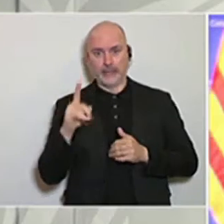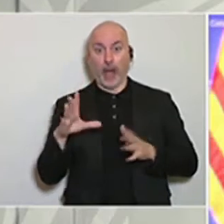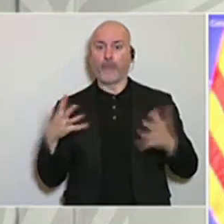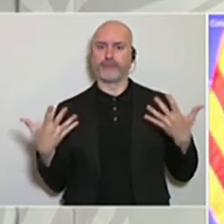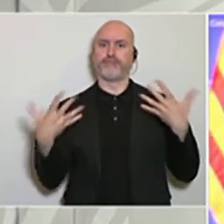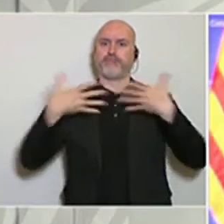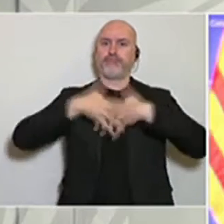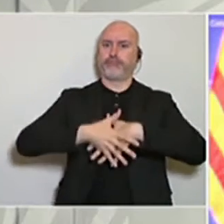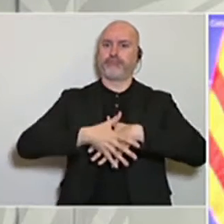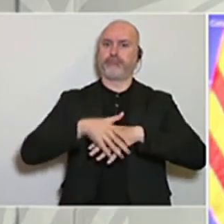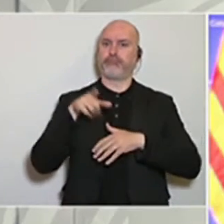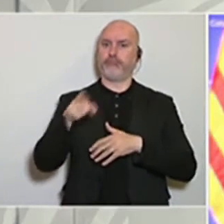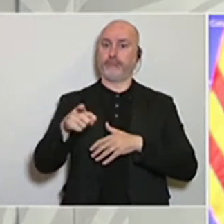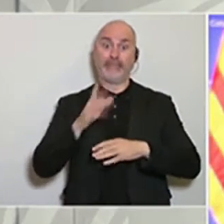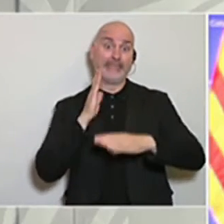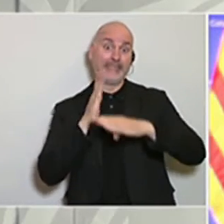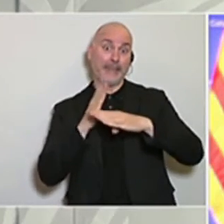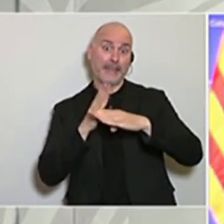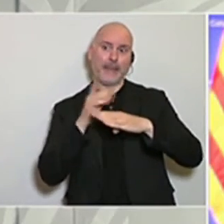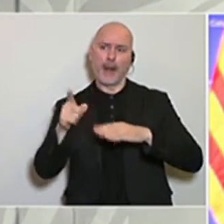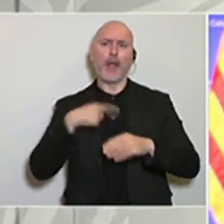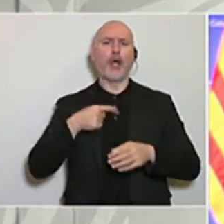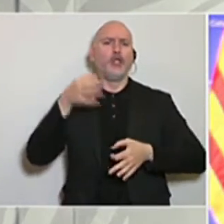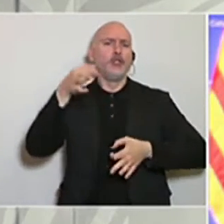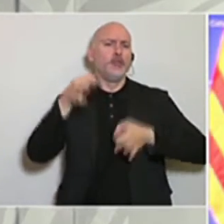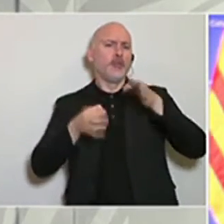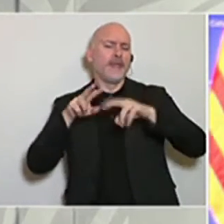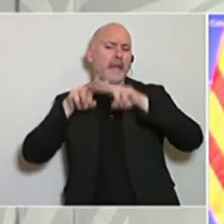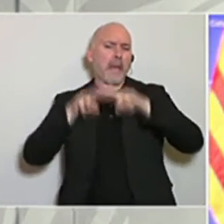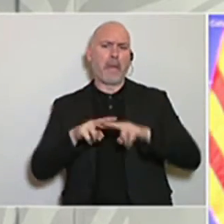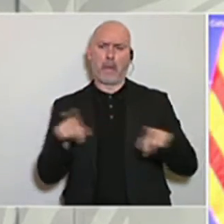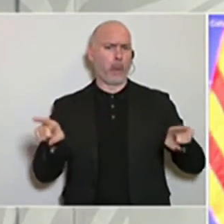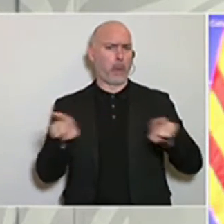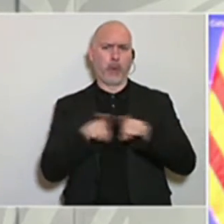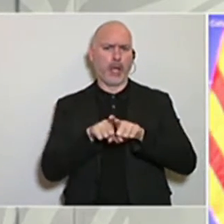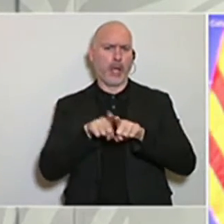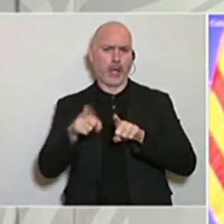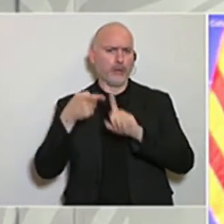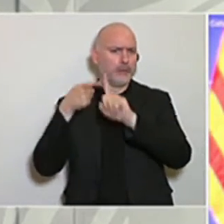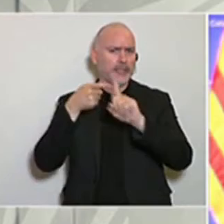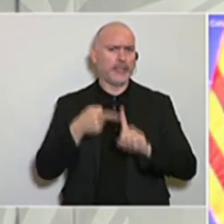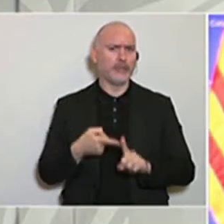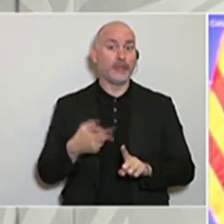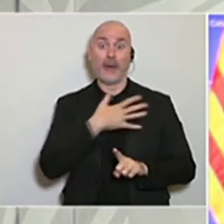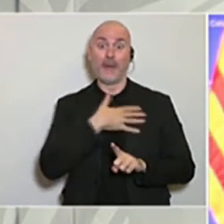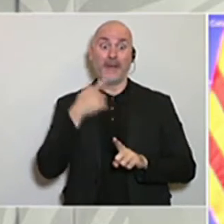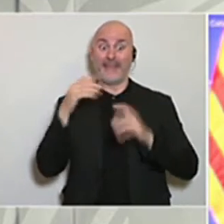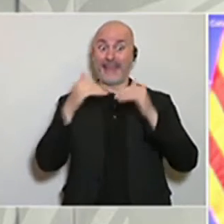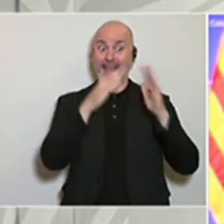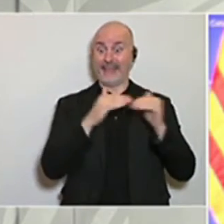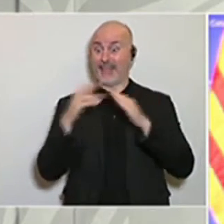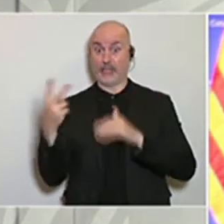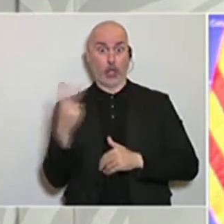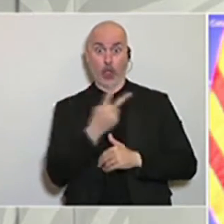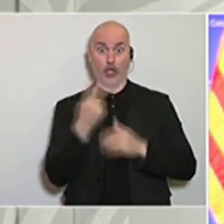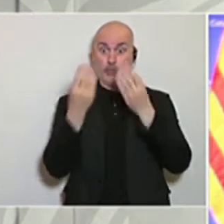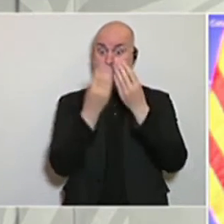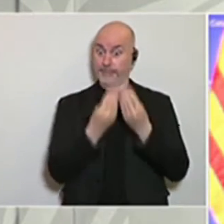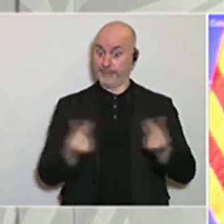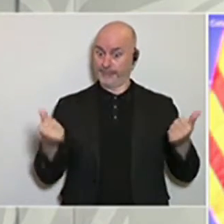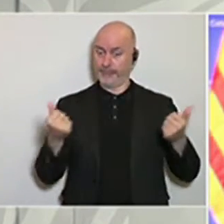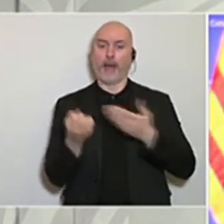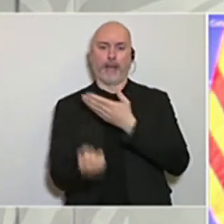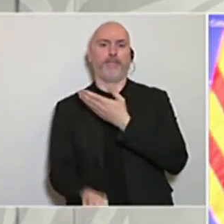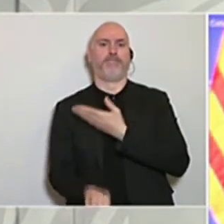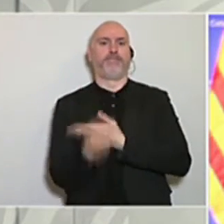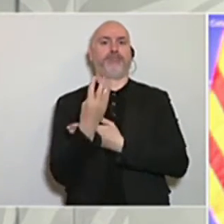fusionar, sempre que tinguin la mateixa naturalesa jurídica, a través de l'extinció de les entitats fusionades i la constitució d'una